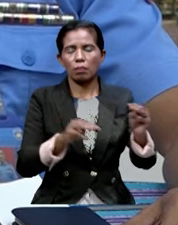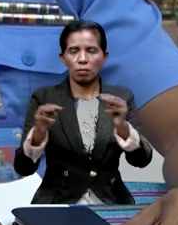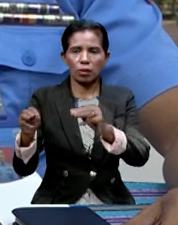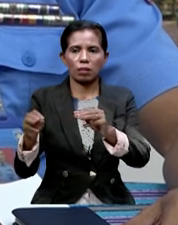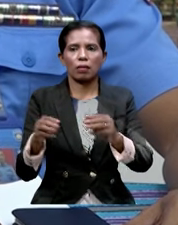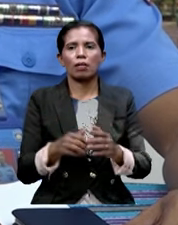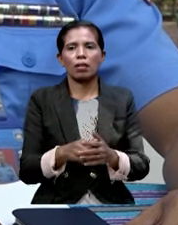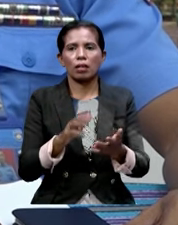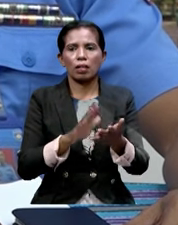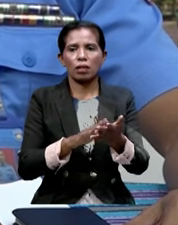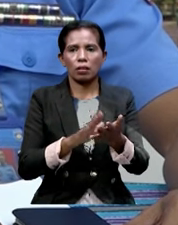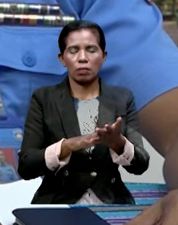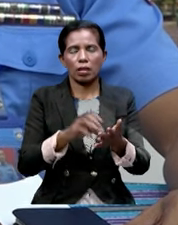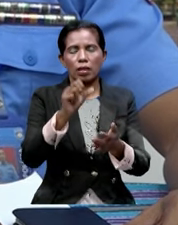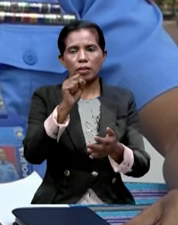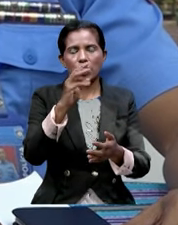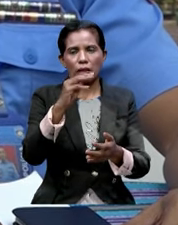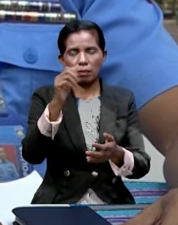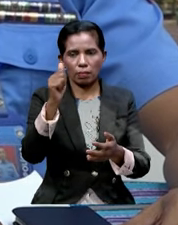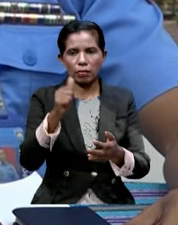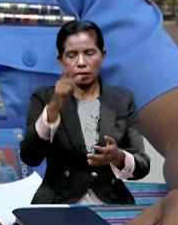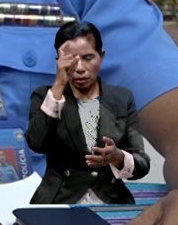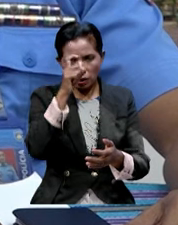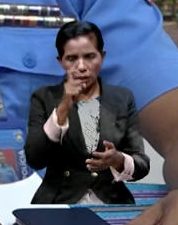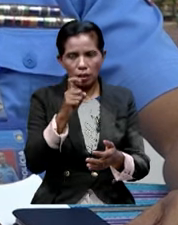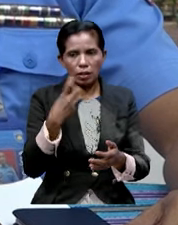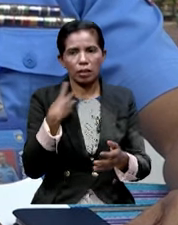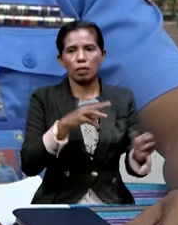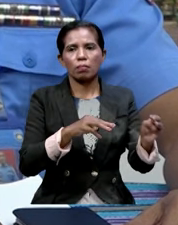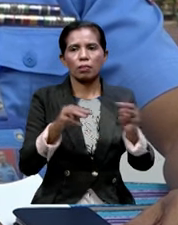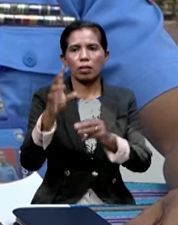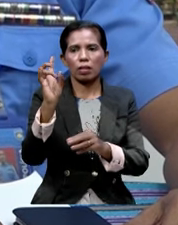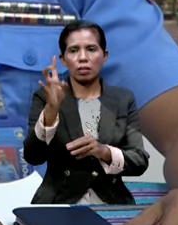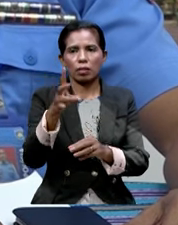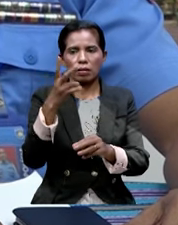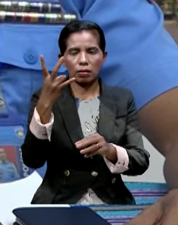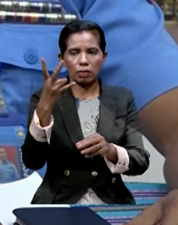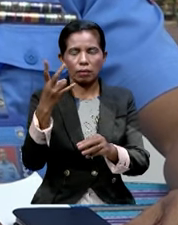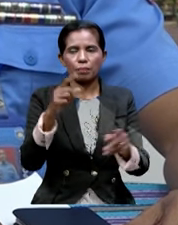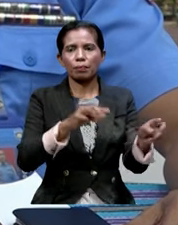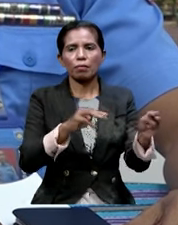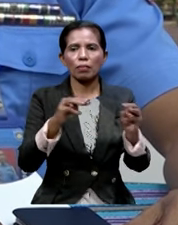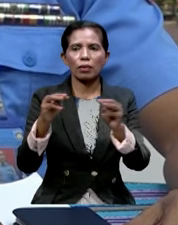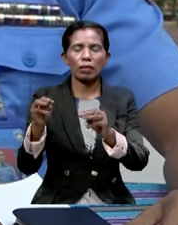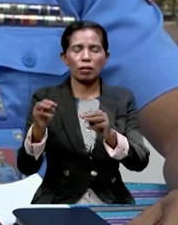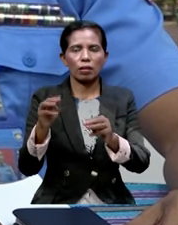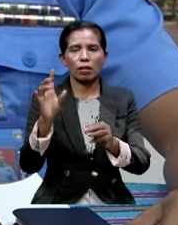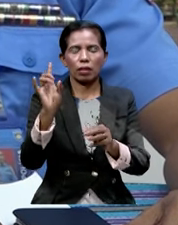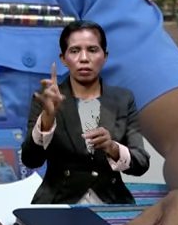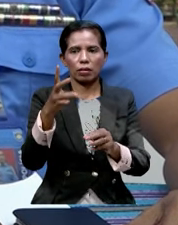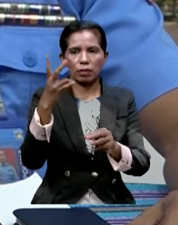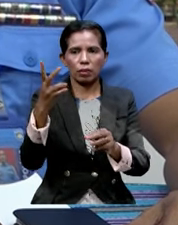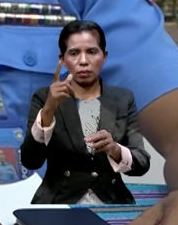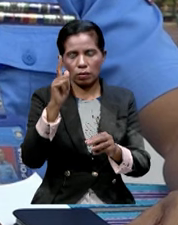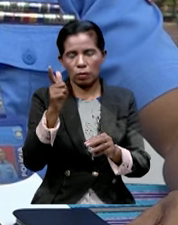ni sekolah sekundaria. Idade takarang muda usi di Jawa itu ba bin city. Ulukne di Jawa itu ba bin tres